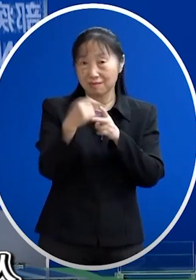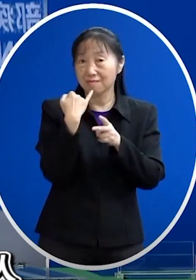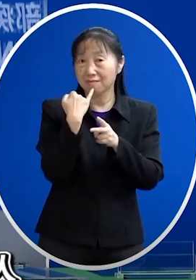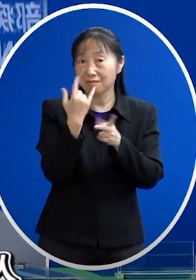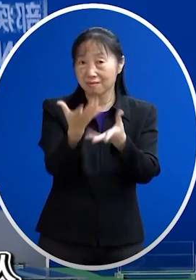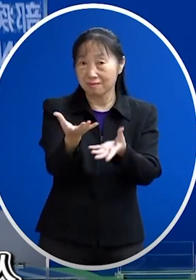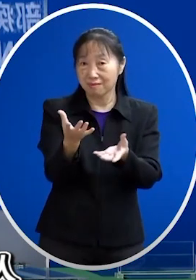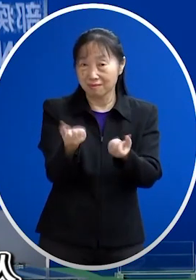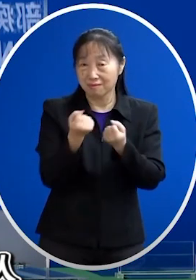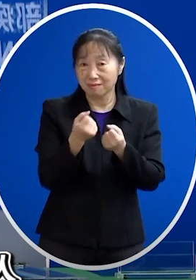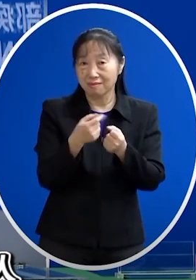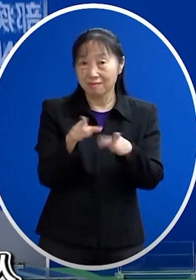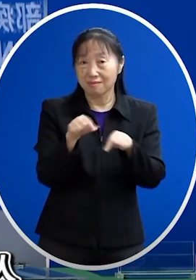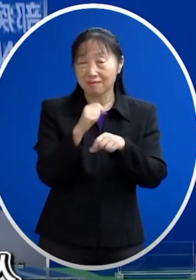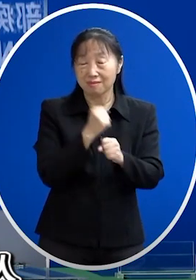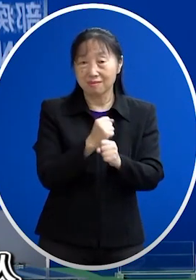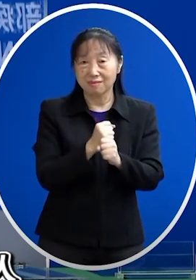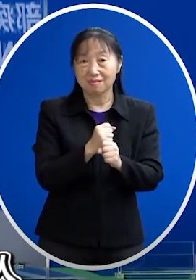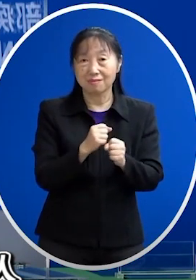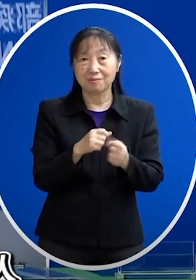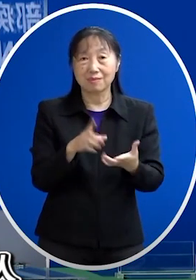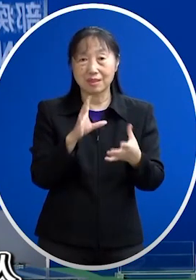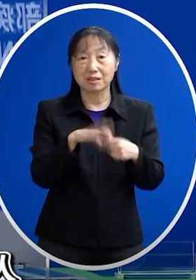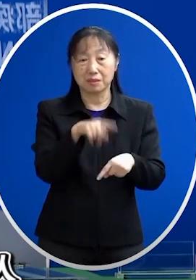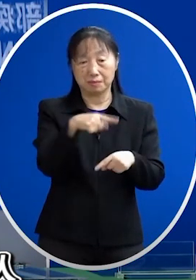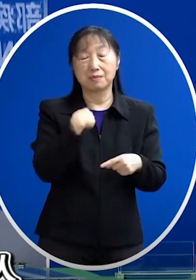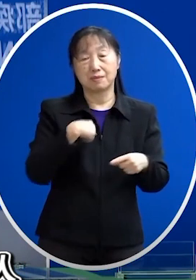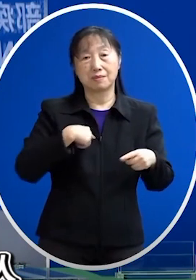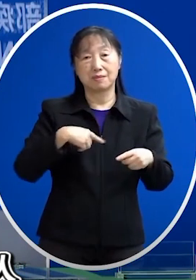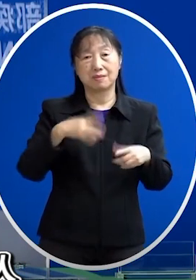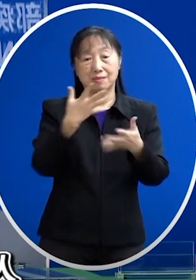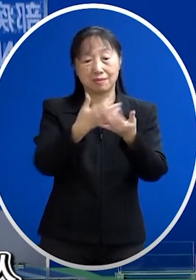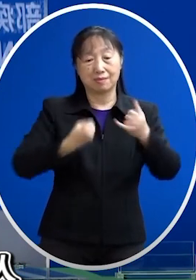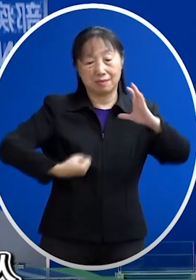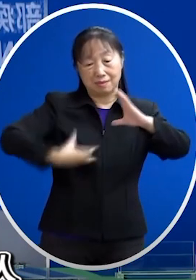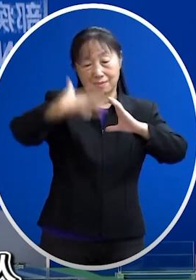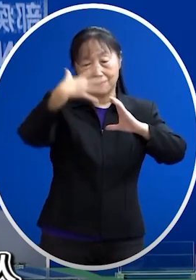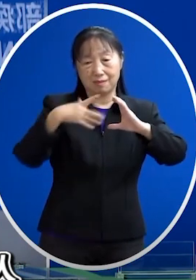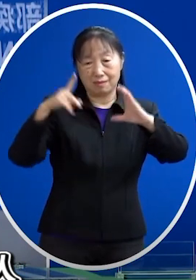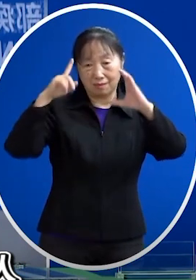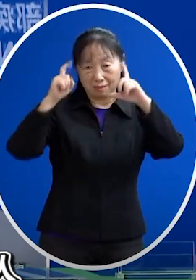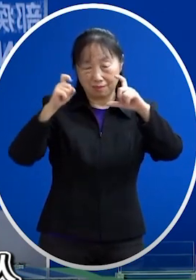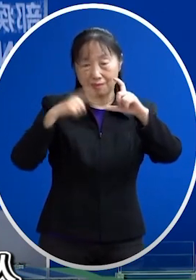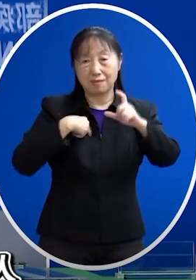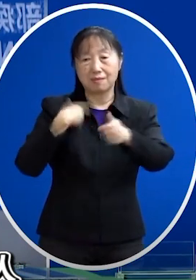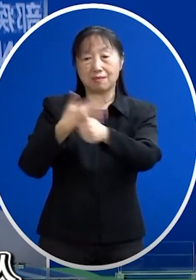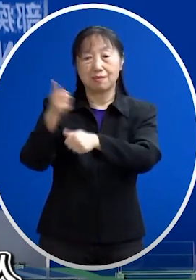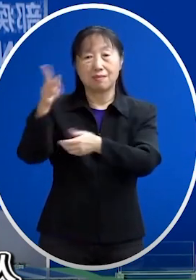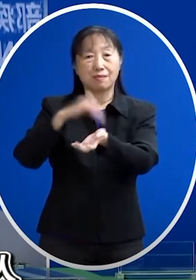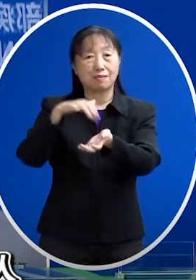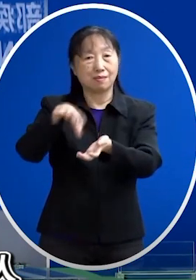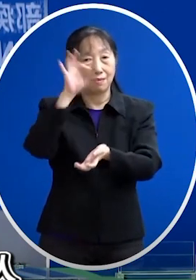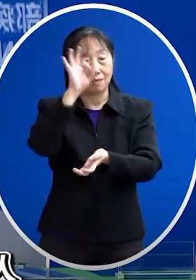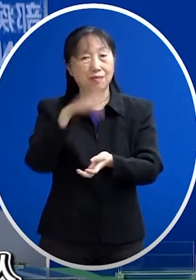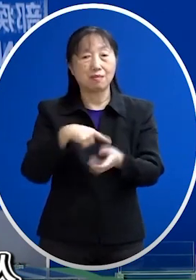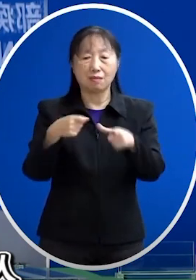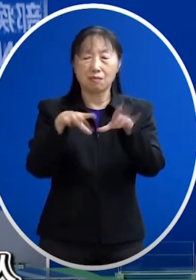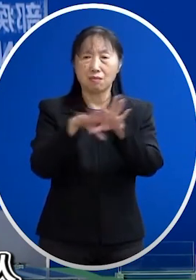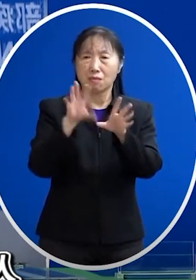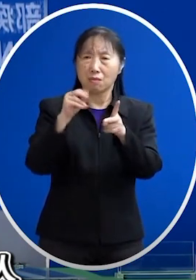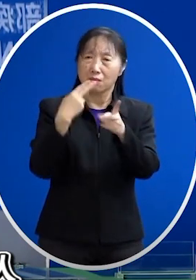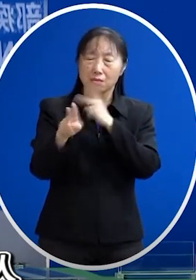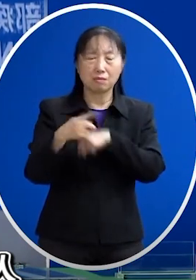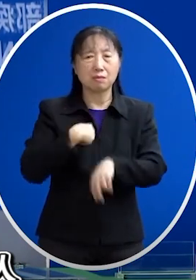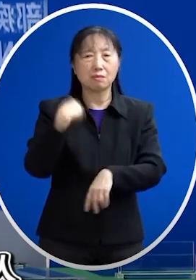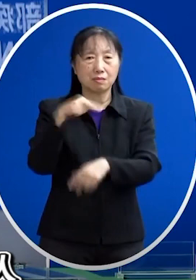印下我们的 QA 来给这个医院看哈。那这个公文有没有发？我再确认一下。但是我